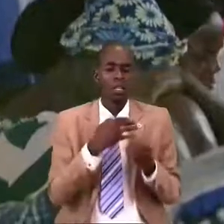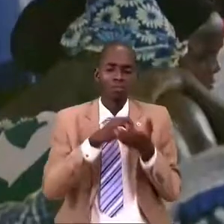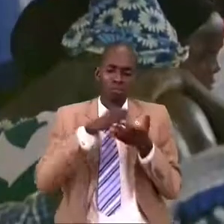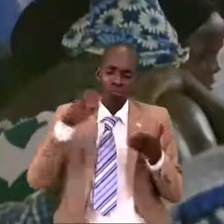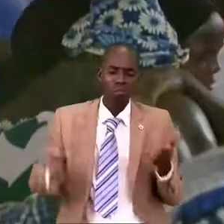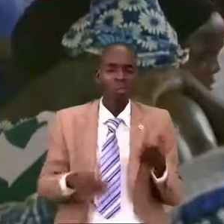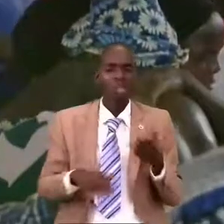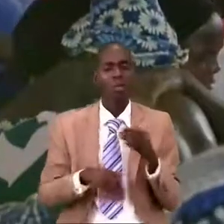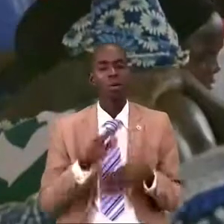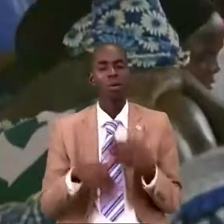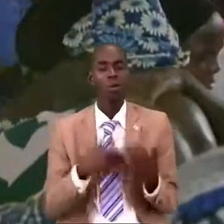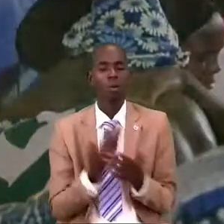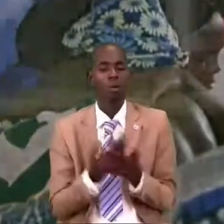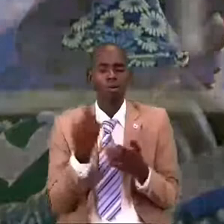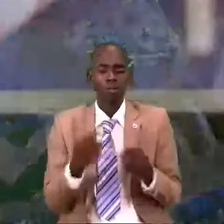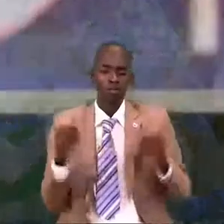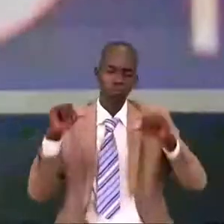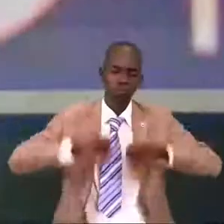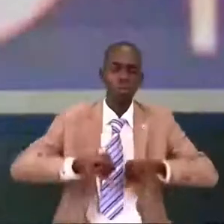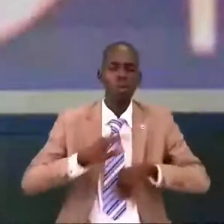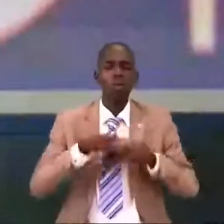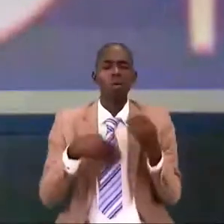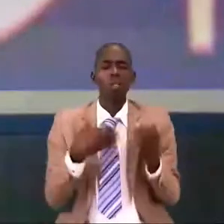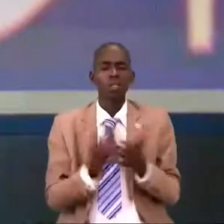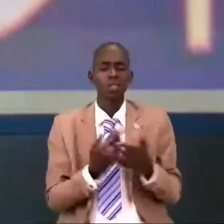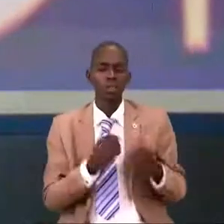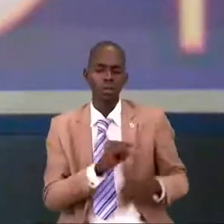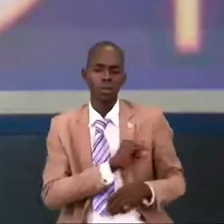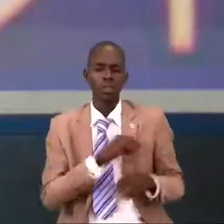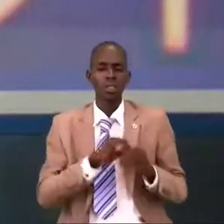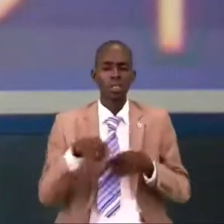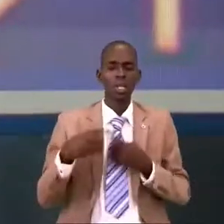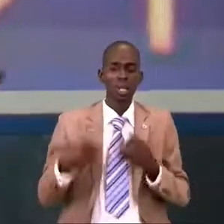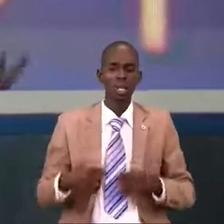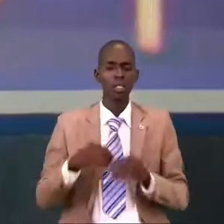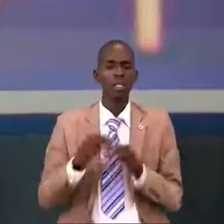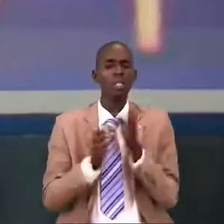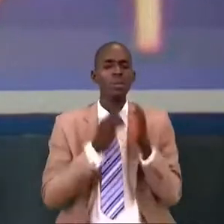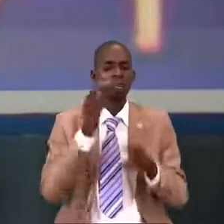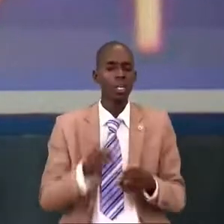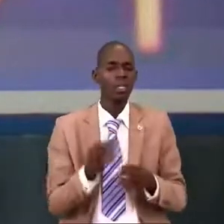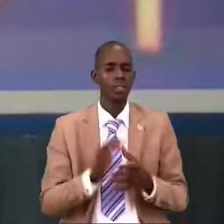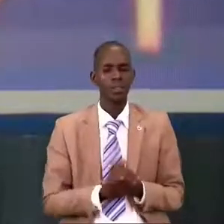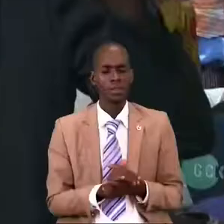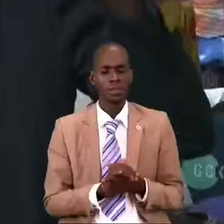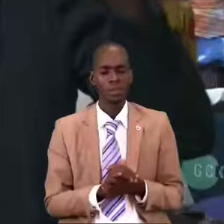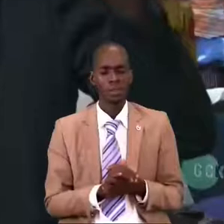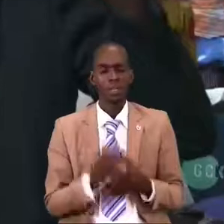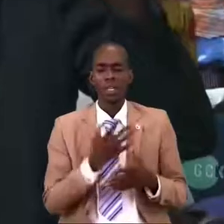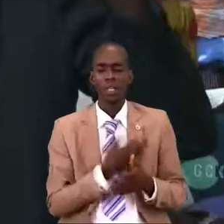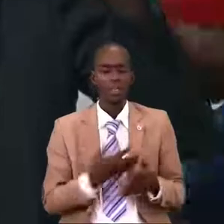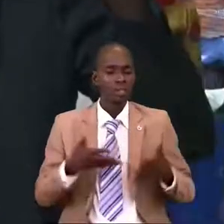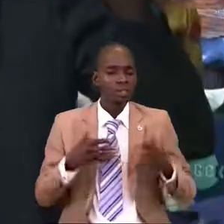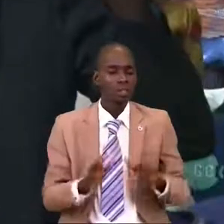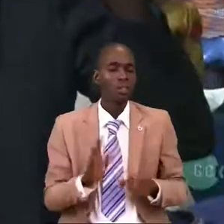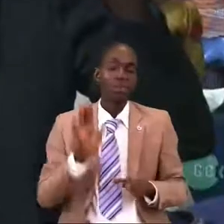nom de Jésus. Et que ton esprit rende témoignage à leur cœur, que leurs péchés